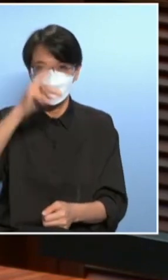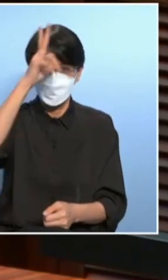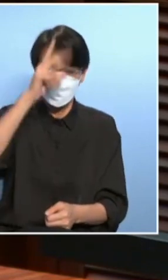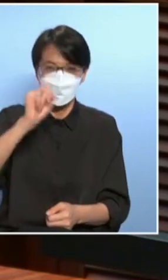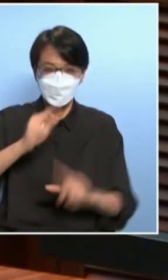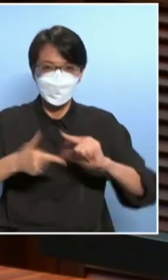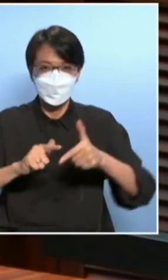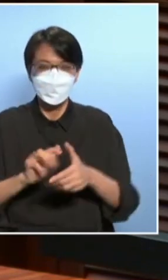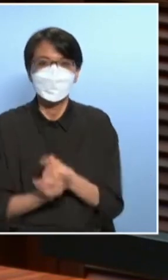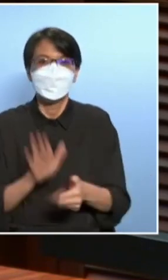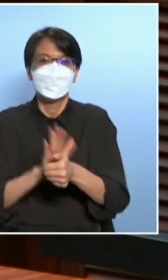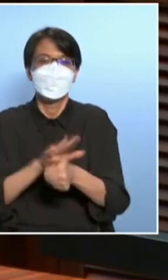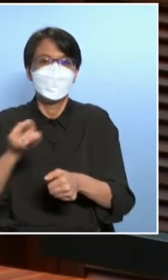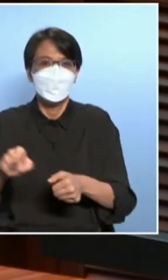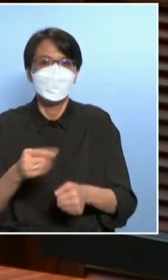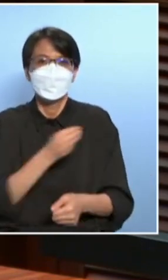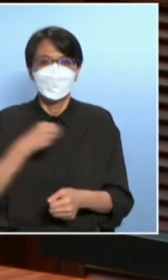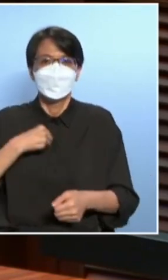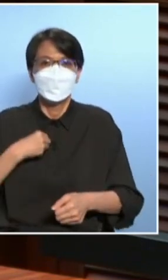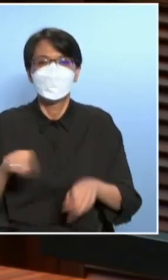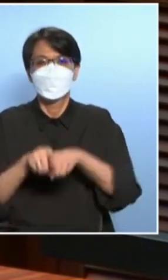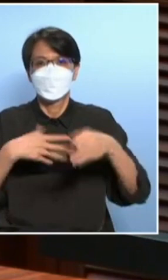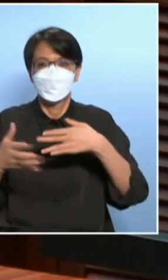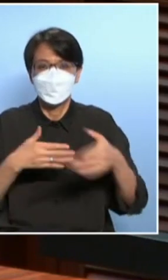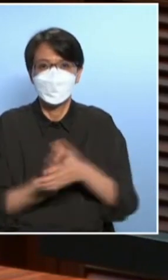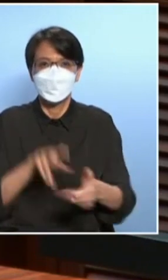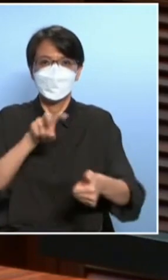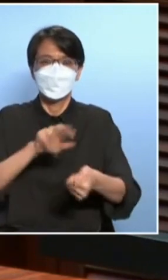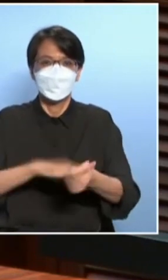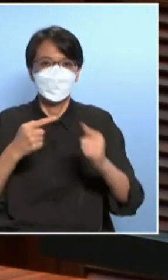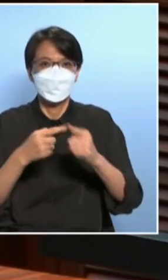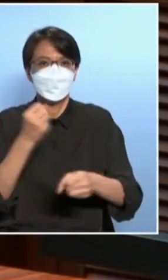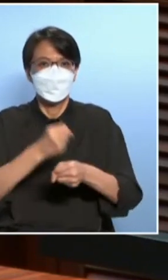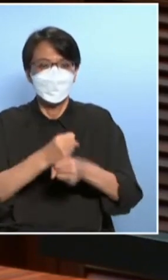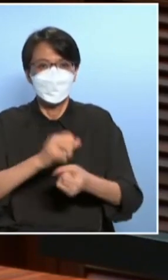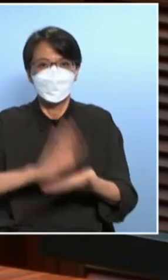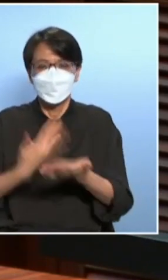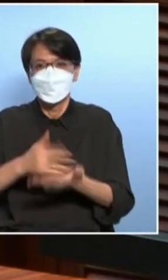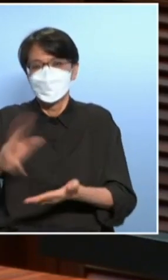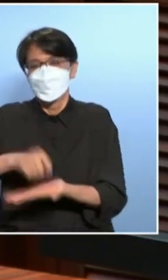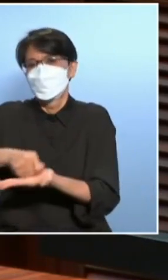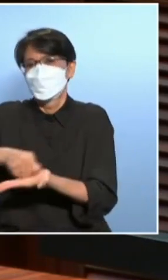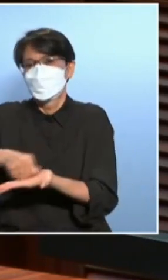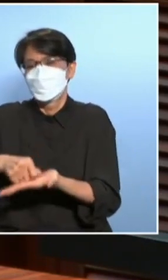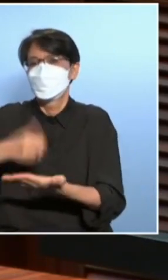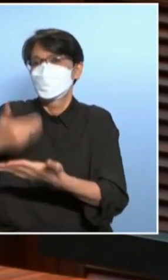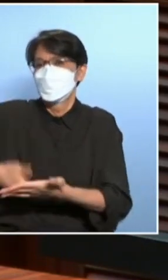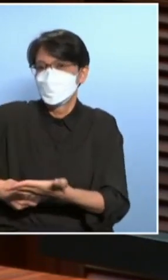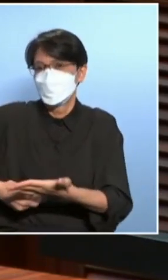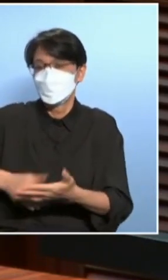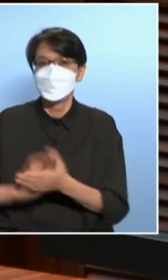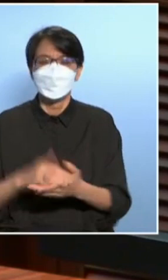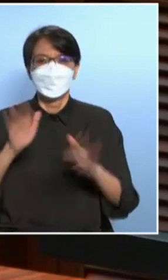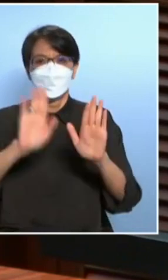辦法可以解決，等啲前線人員咧可以多啲做照顧病人工作，而唔係做行政工作咯？如果唔係，佢哋覺得咧，即係 cut